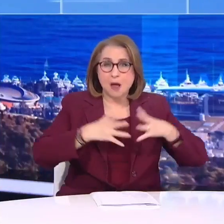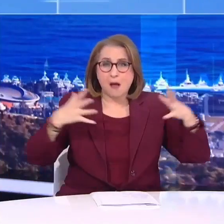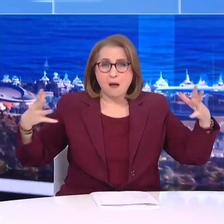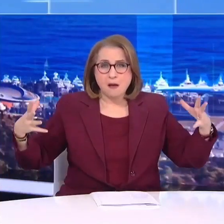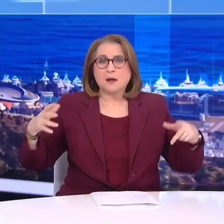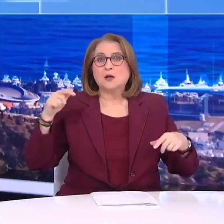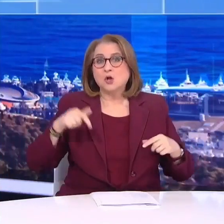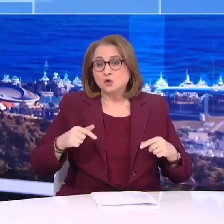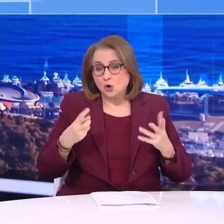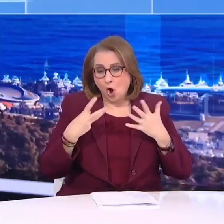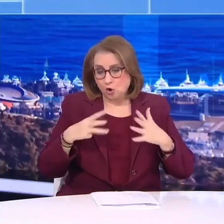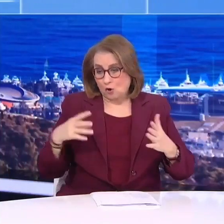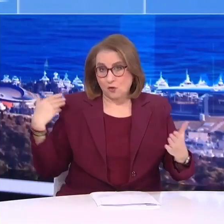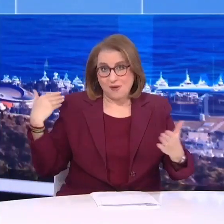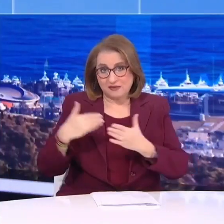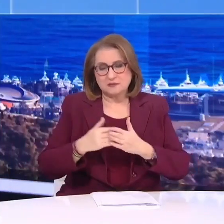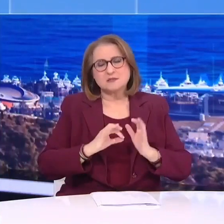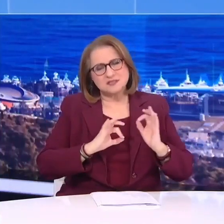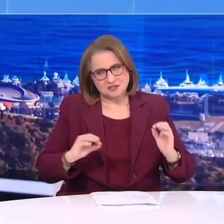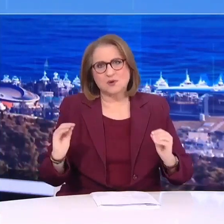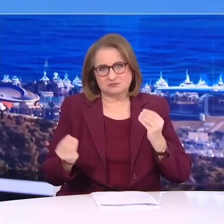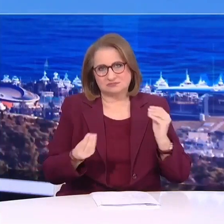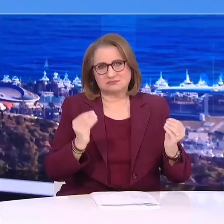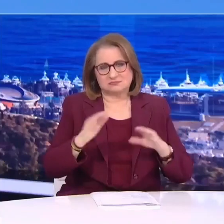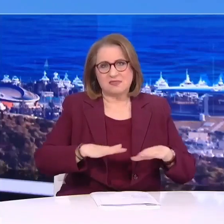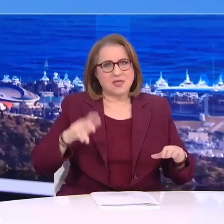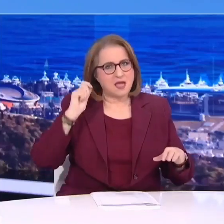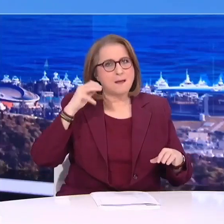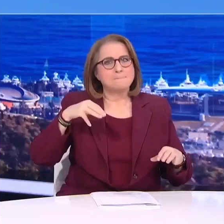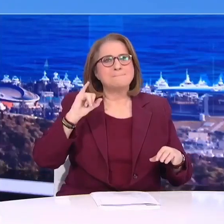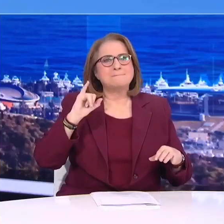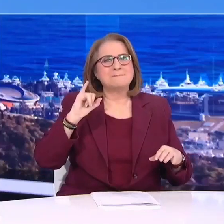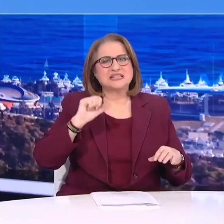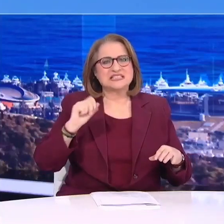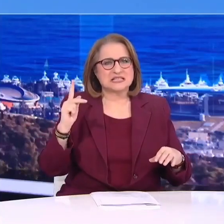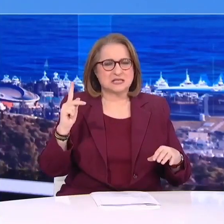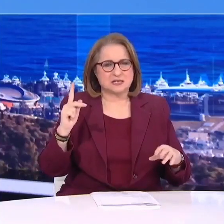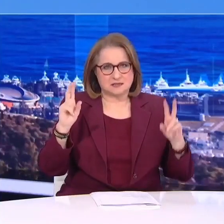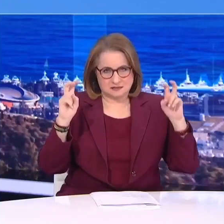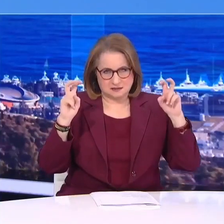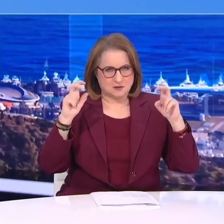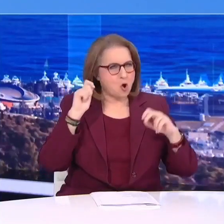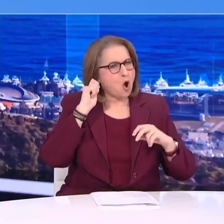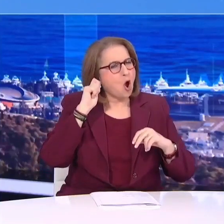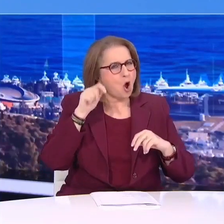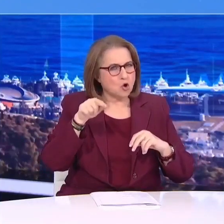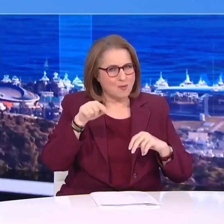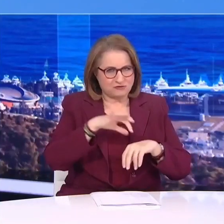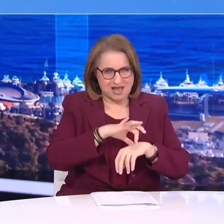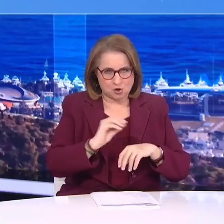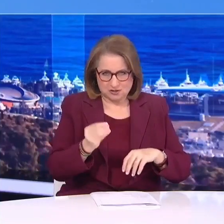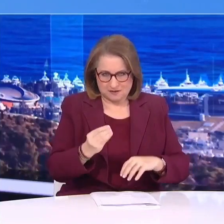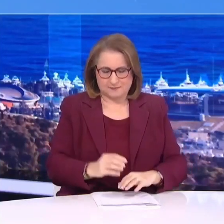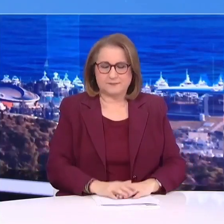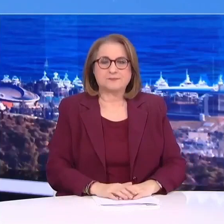κύματος της όμικρον, να δούμε νέα περιστατικά με MISC. Στην περίπτωση, λοιπόν, υψηλού πυρετού σε παιδιά που πέρασαν